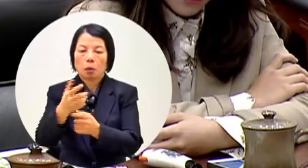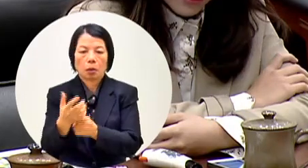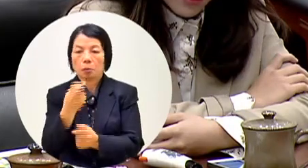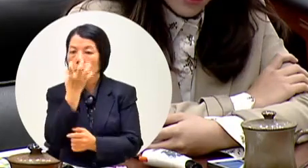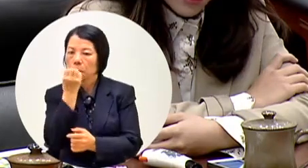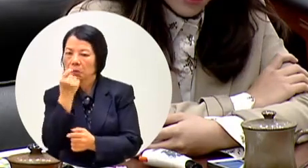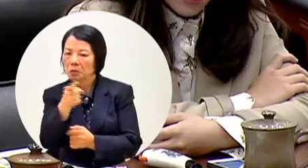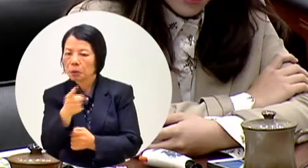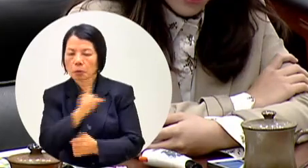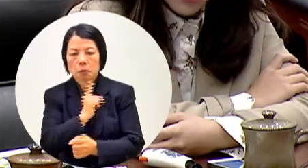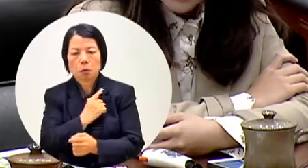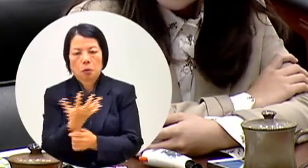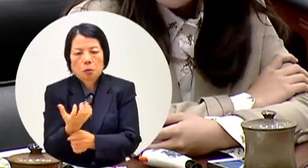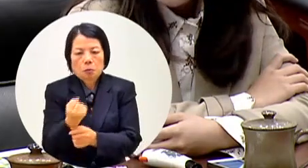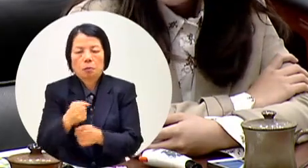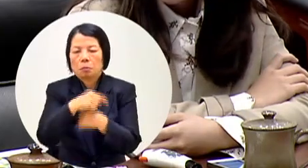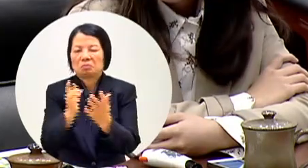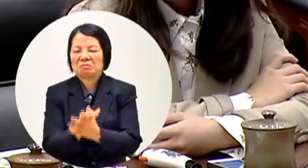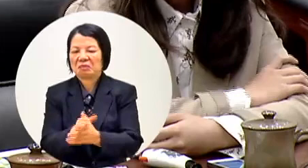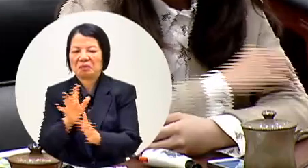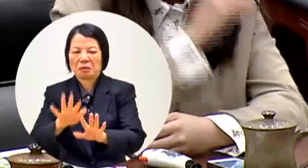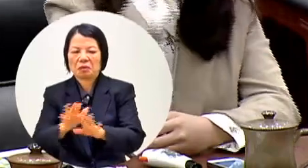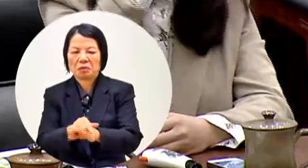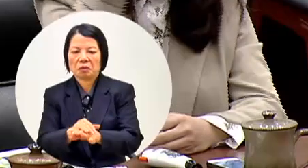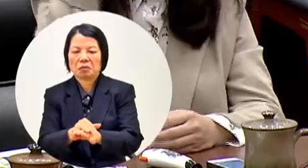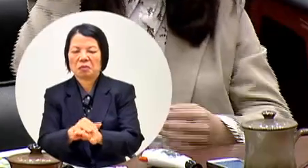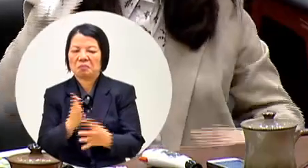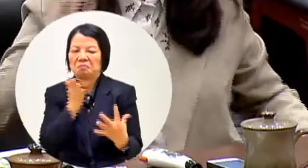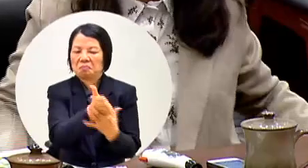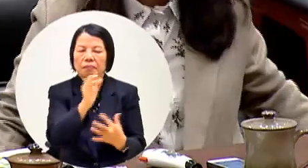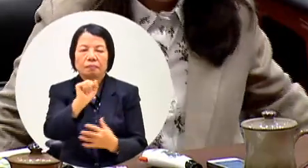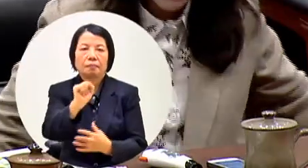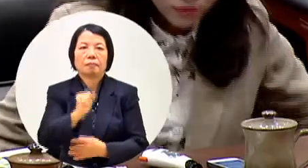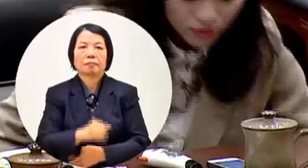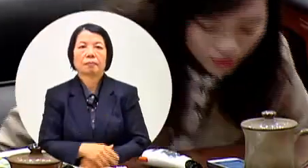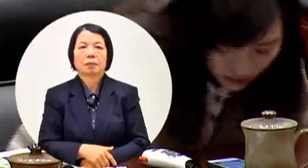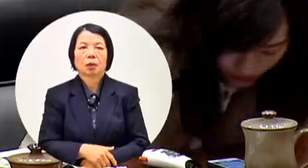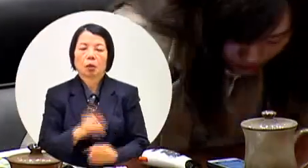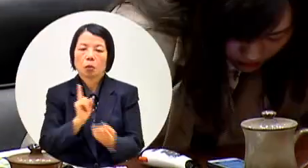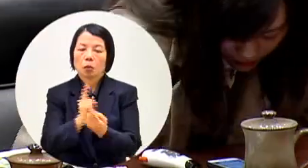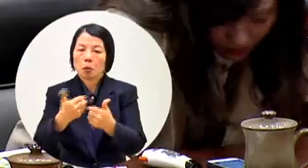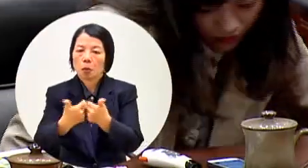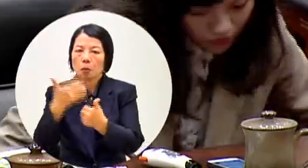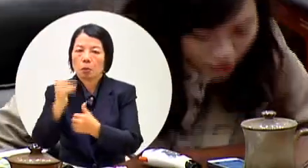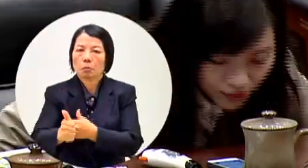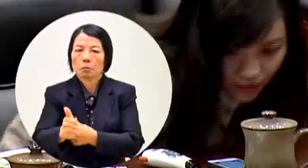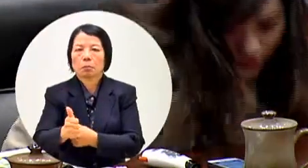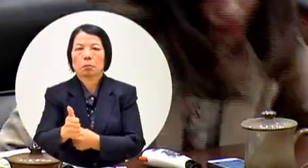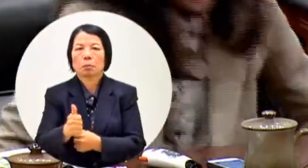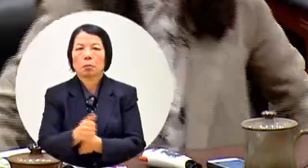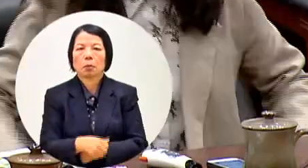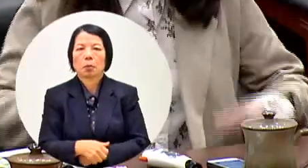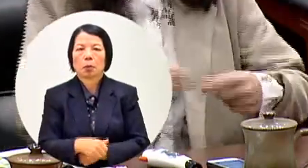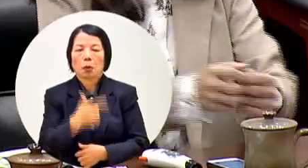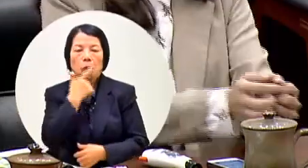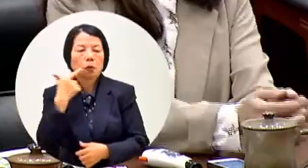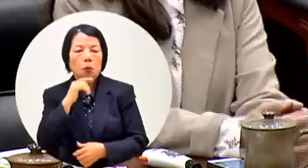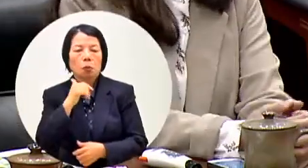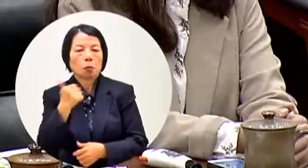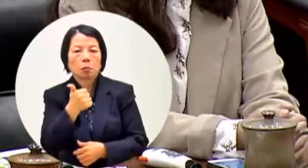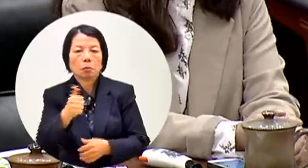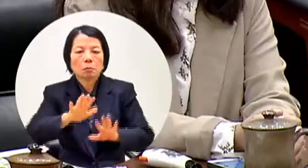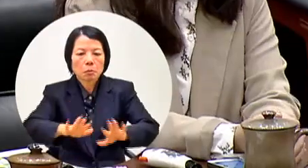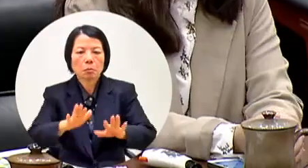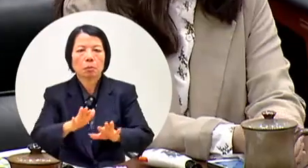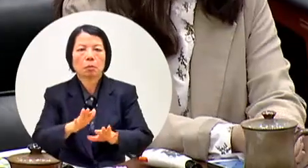会踏进去的一个地方。就连贵党的同志朱立伦先生他也说，如果今天